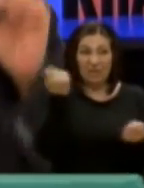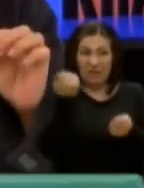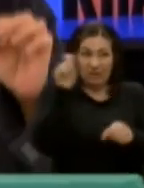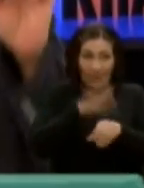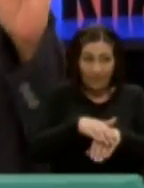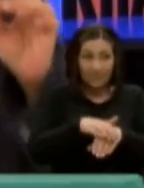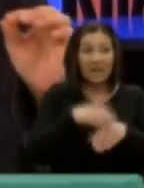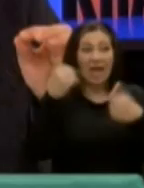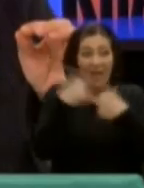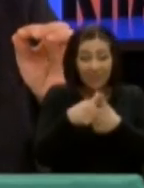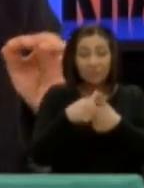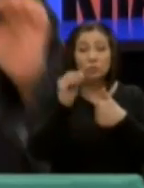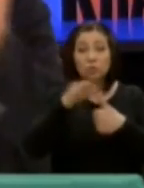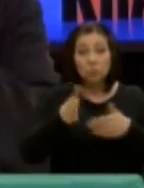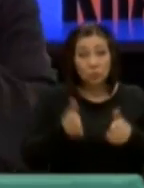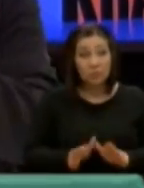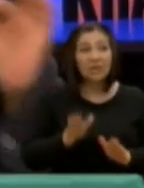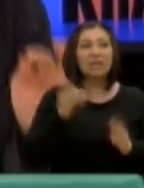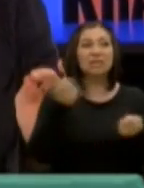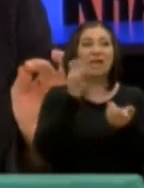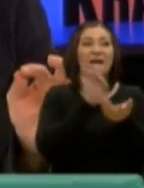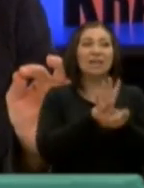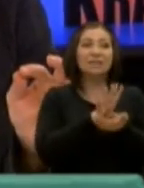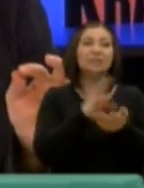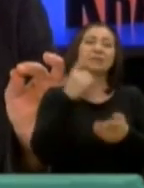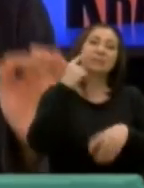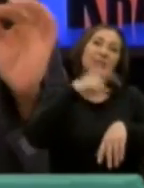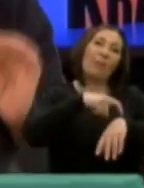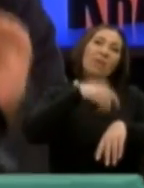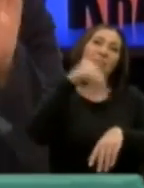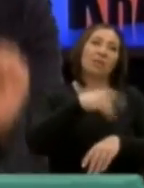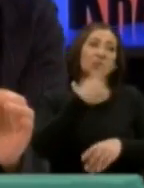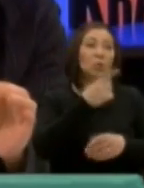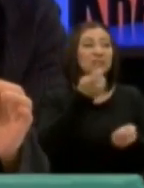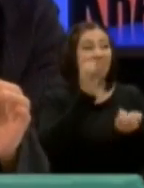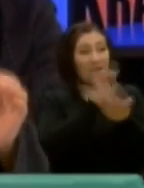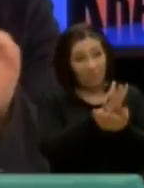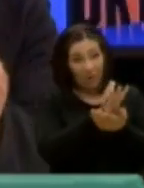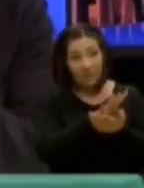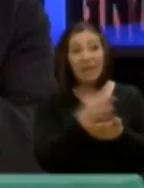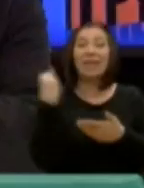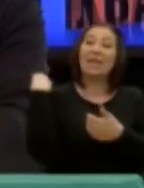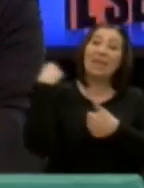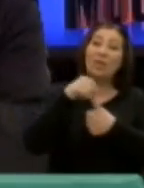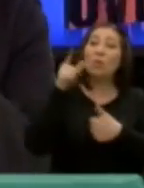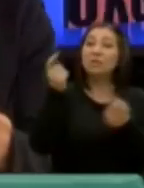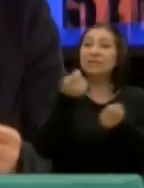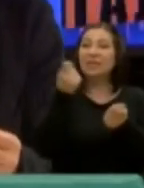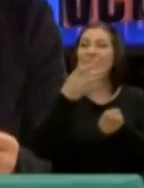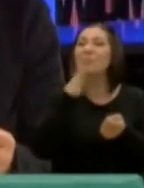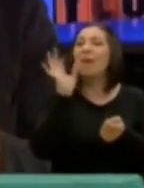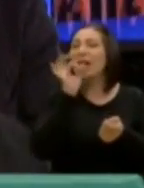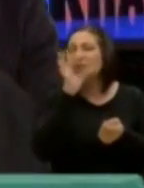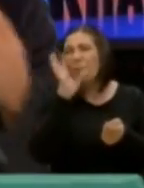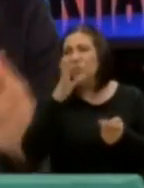hatta evlenmesi, çocuk sahibi olması, işten atılacak hale gelmesi demektir. Hemen onu işten atmak, yerine onun işini yarım yamalak